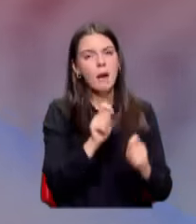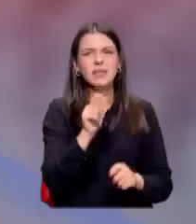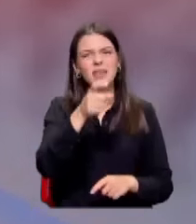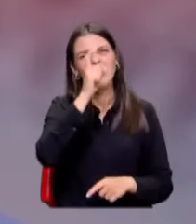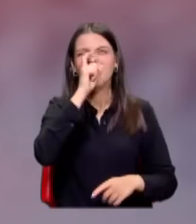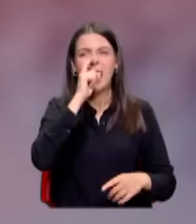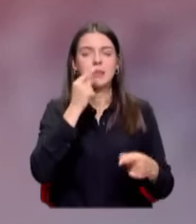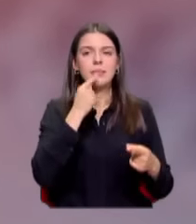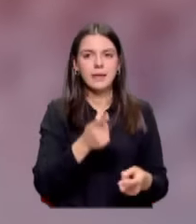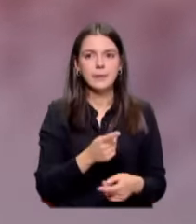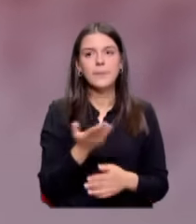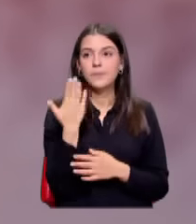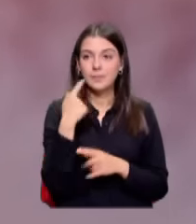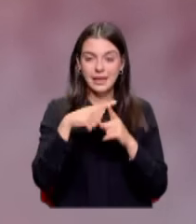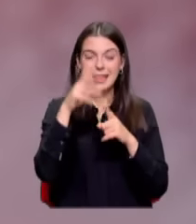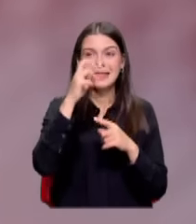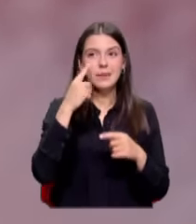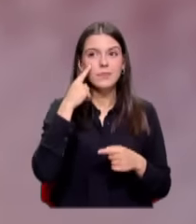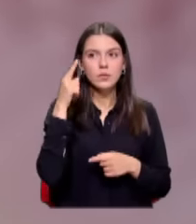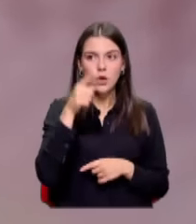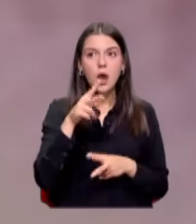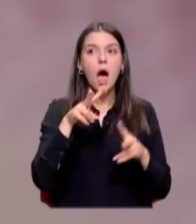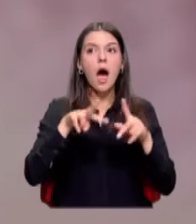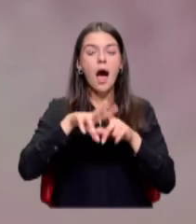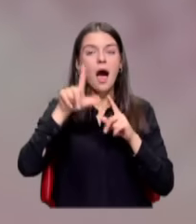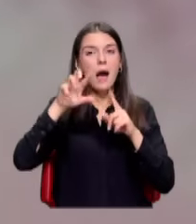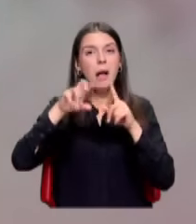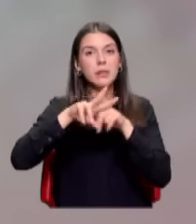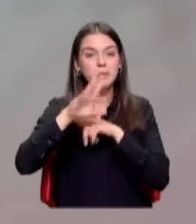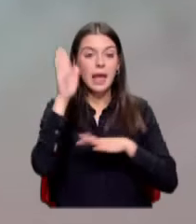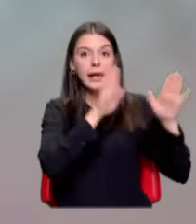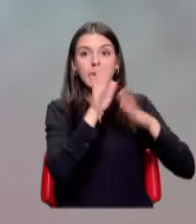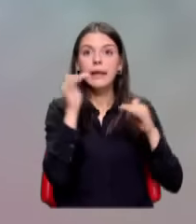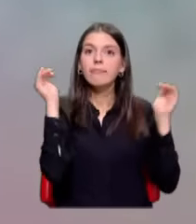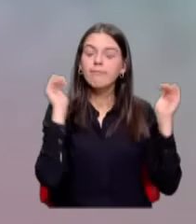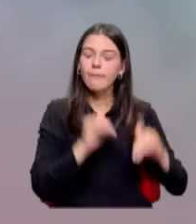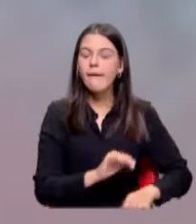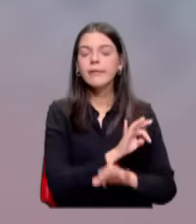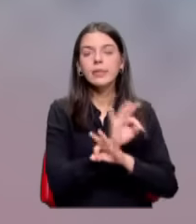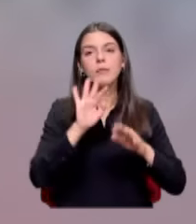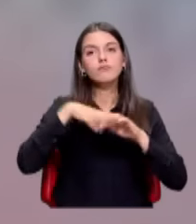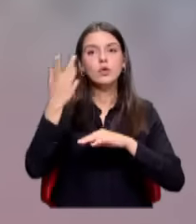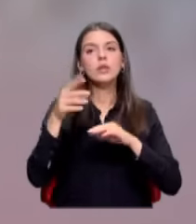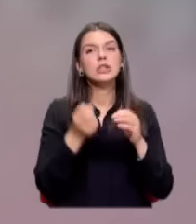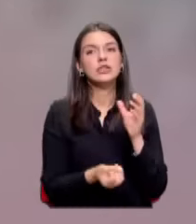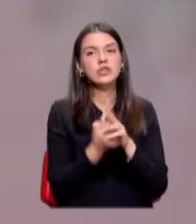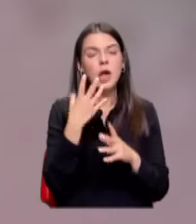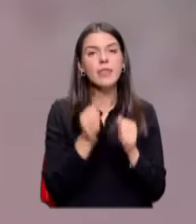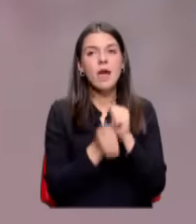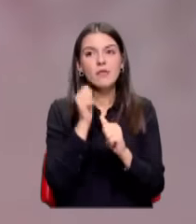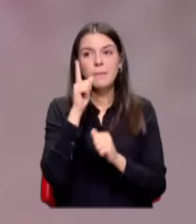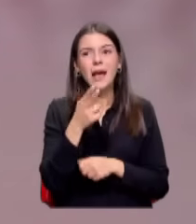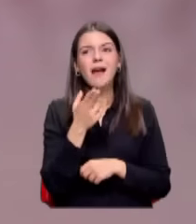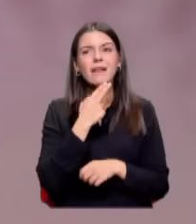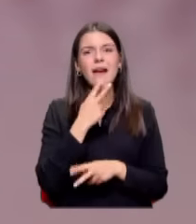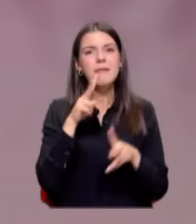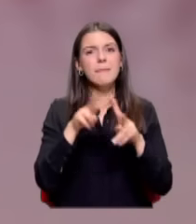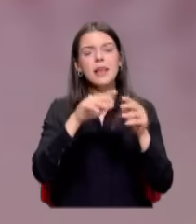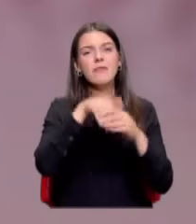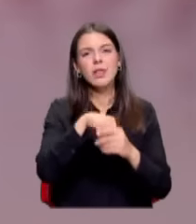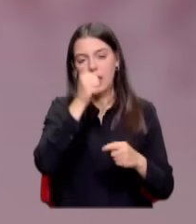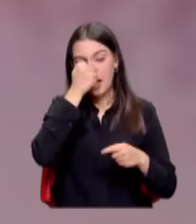mecliste kürsüden konuşurken AKP'li vekil Alpay Özalan'ın saldırısına uğradı. Ardından çıkan kavgada bir kadın milletvekili